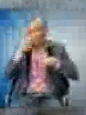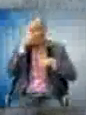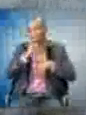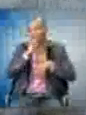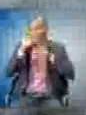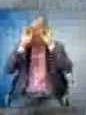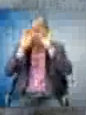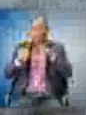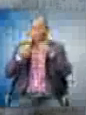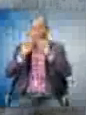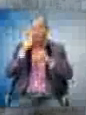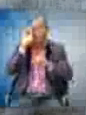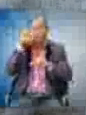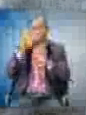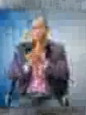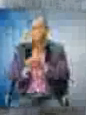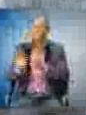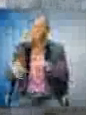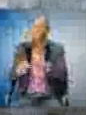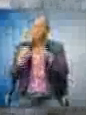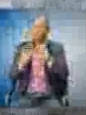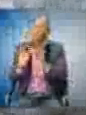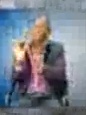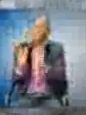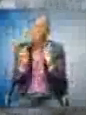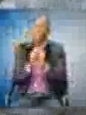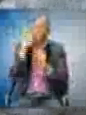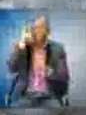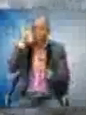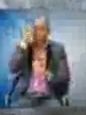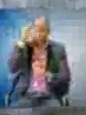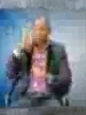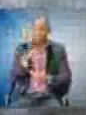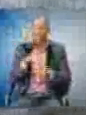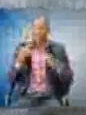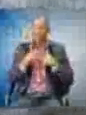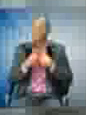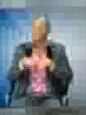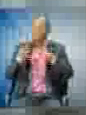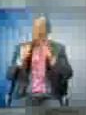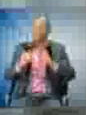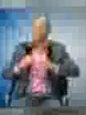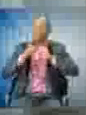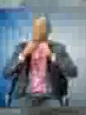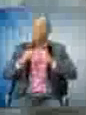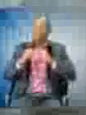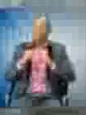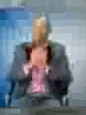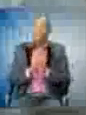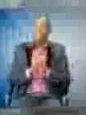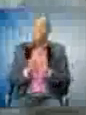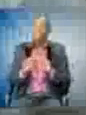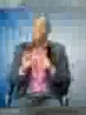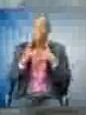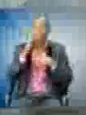cette route sera réhabilitée. Mais avec le gouverneur que nous avons, l'homme le plus fort, en tout cas, il a